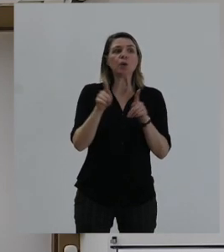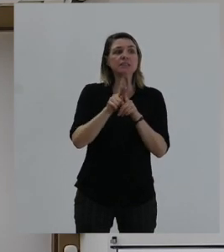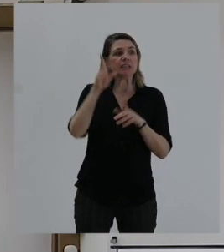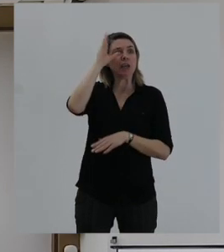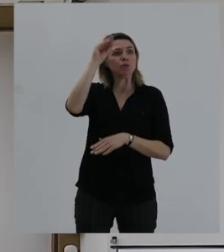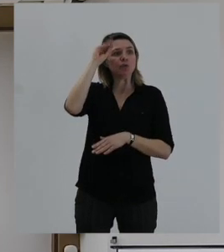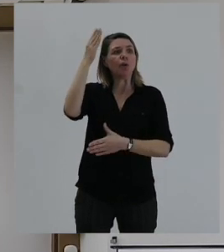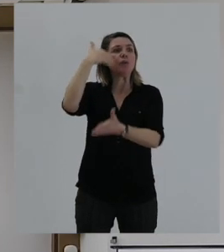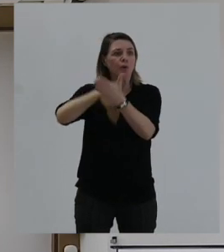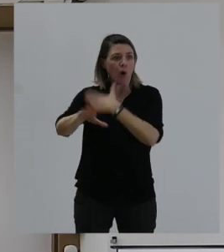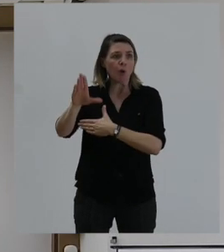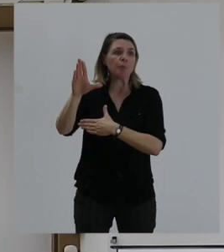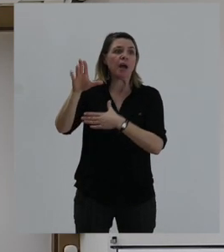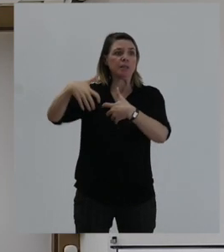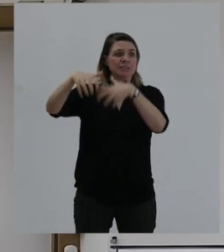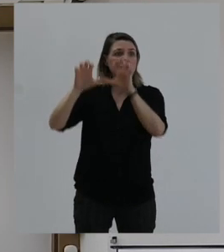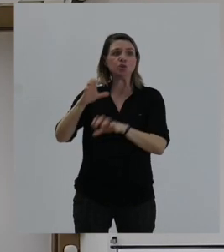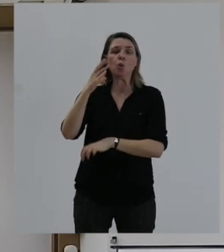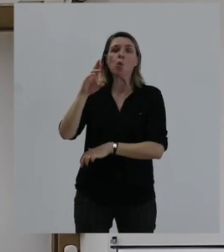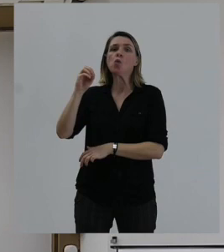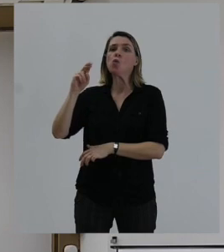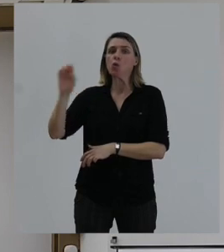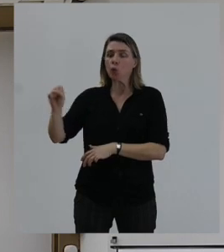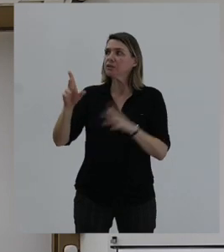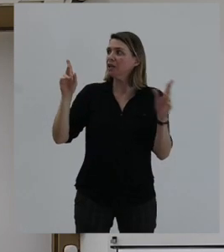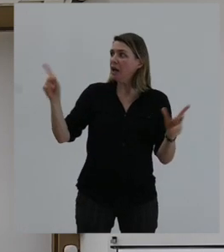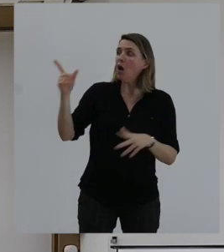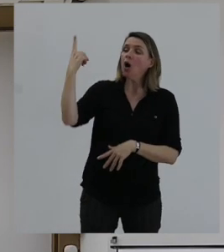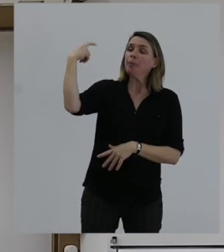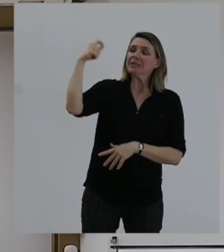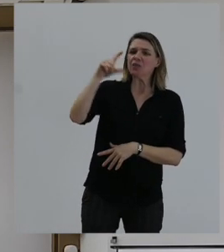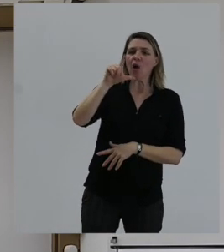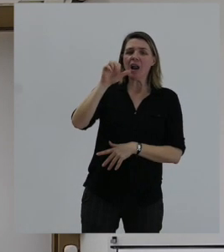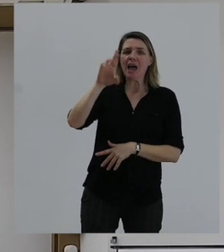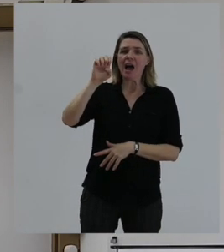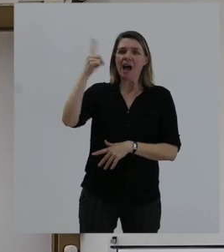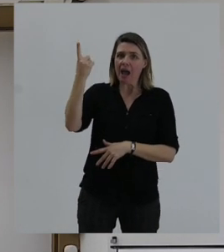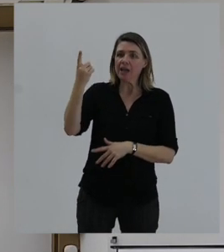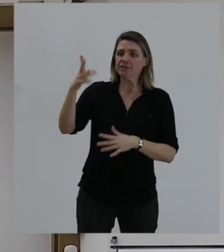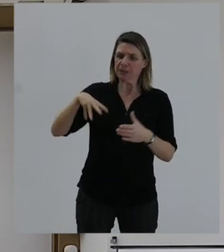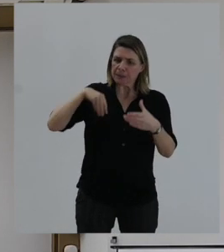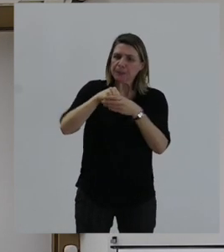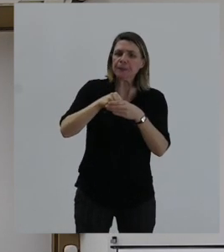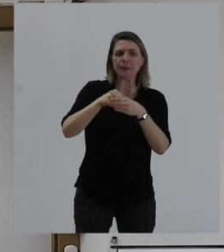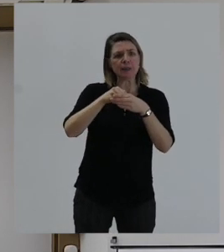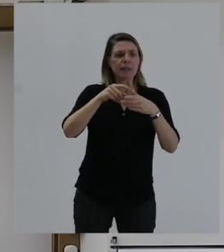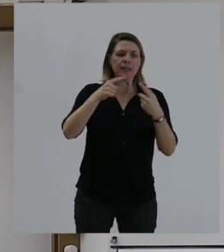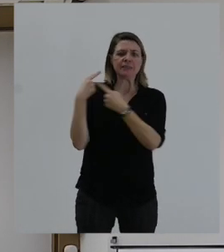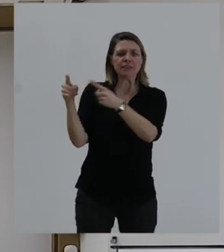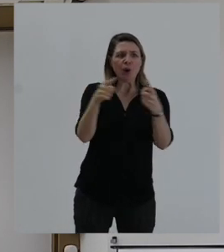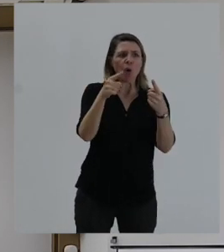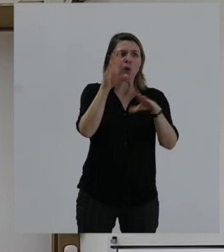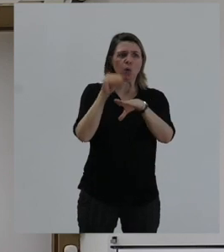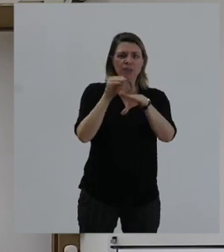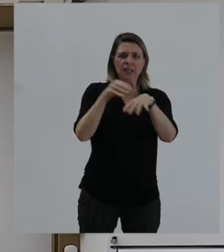CROUS pour l'Union étudiante. J'ai entendu dire, monsieur le président Lionel Larrey, évoquer le fait de siéger activement dans les différents conseils